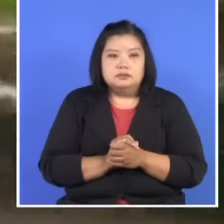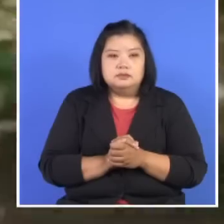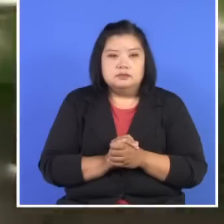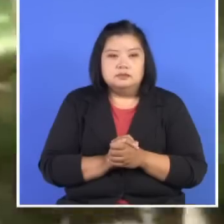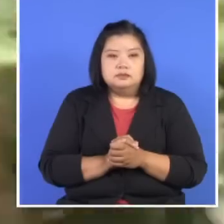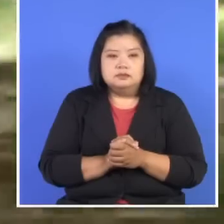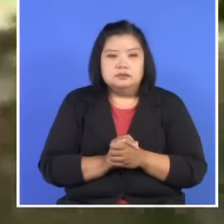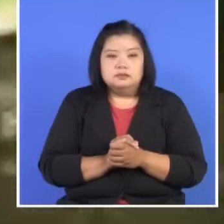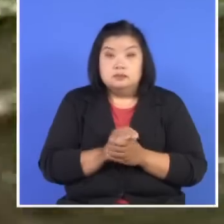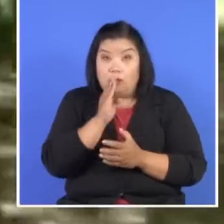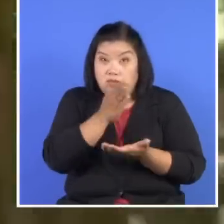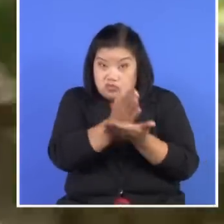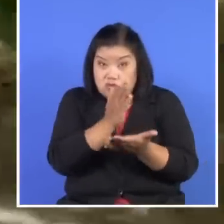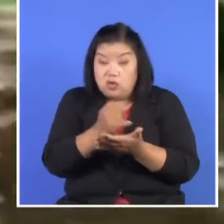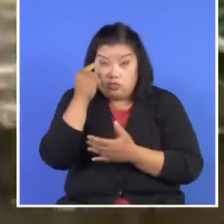โอเคห